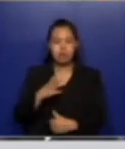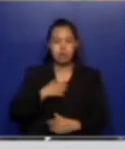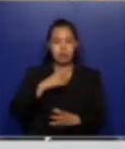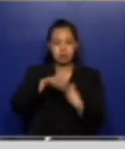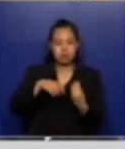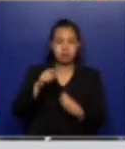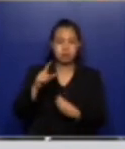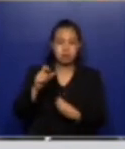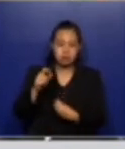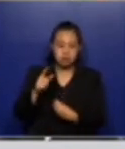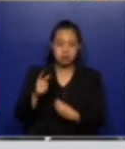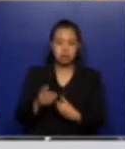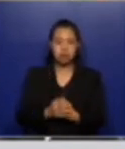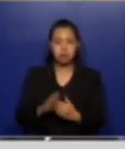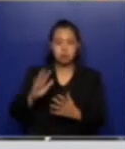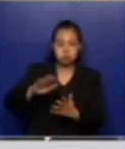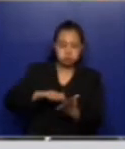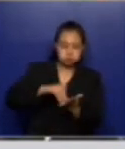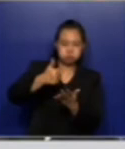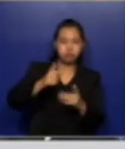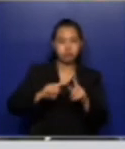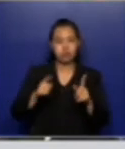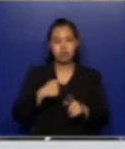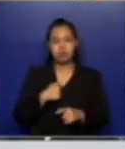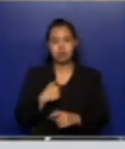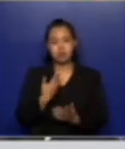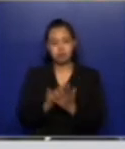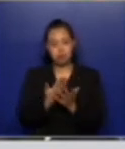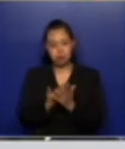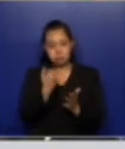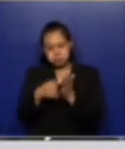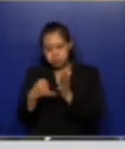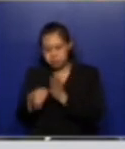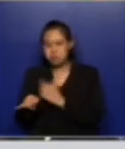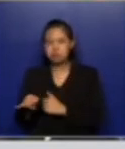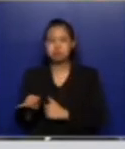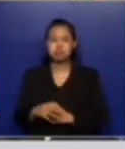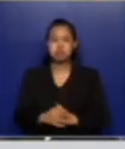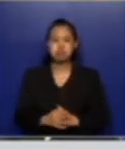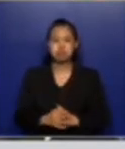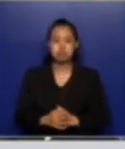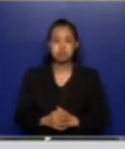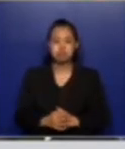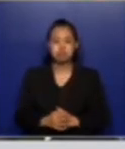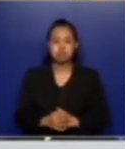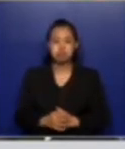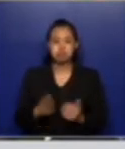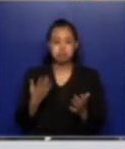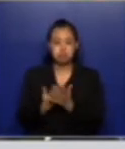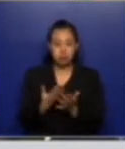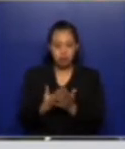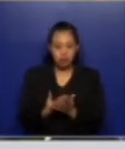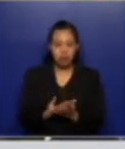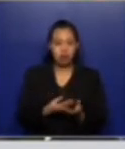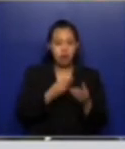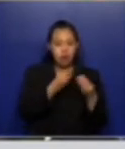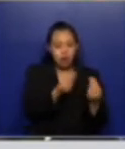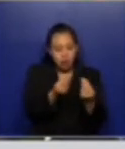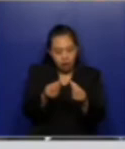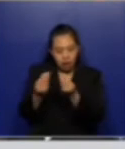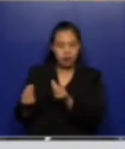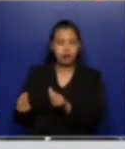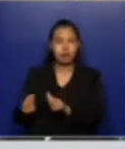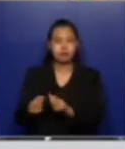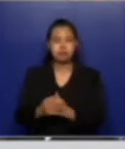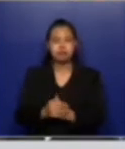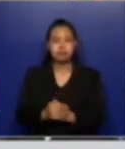นแต่ท่านใช้เงินผิดประเภทผิดวิธีครับท่านหว่านเงินลงไปเนี่ยนะครับเพื่อที่จะให้เงินเข้ากระเป๋